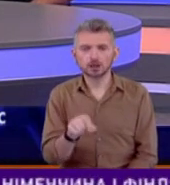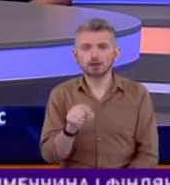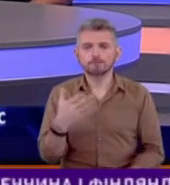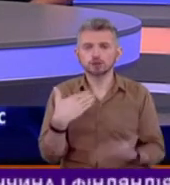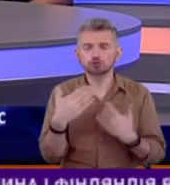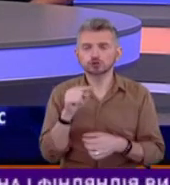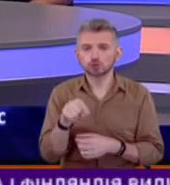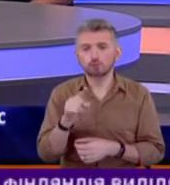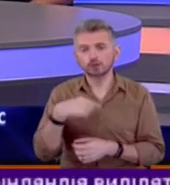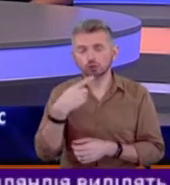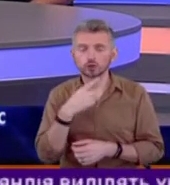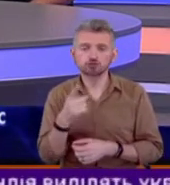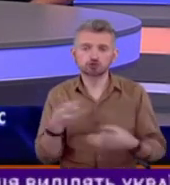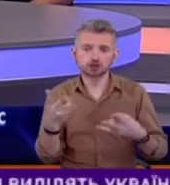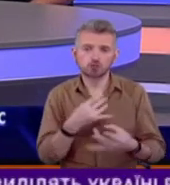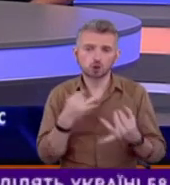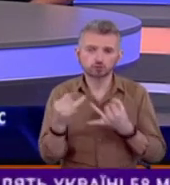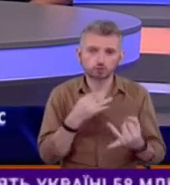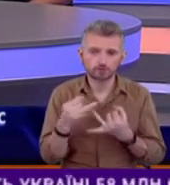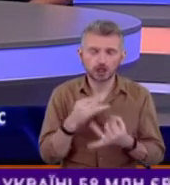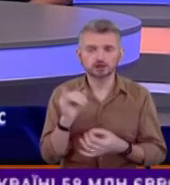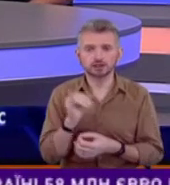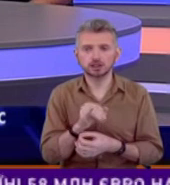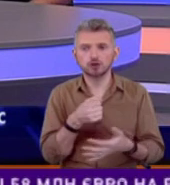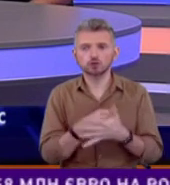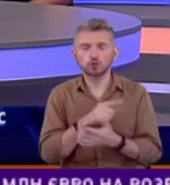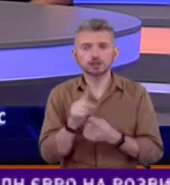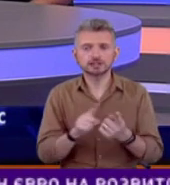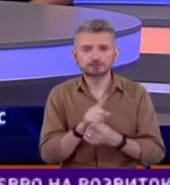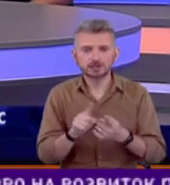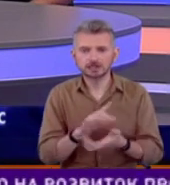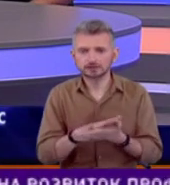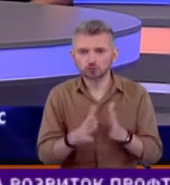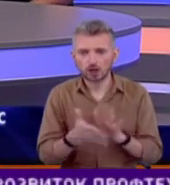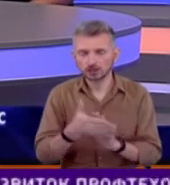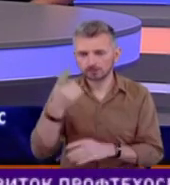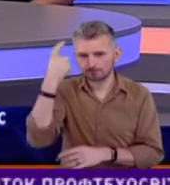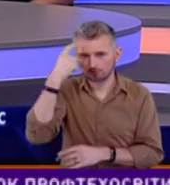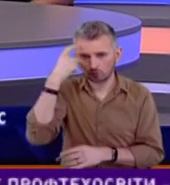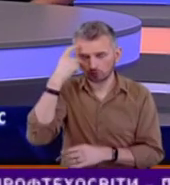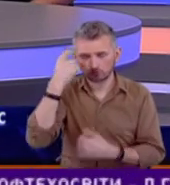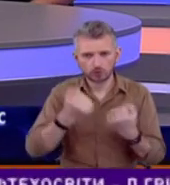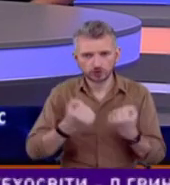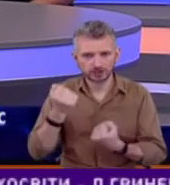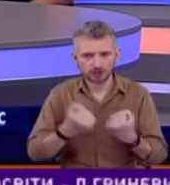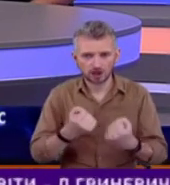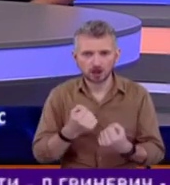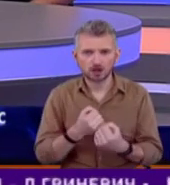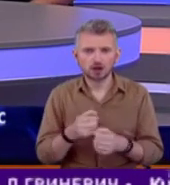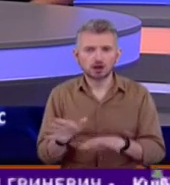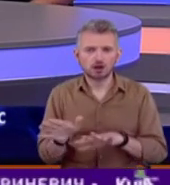відносно цього він говорить, що треба розмовляти, і до змін ситуації в мозку водія